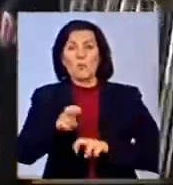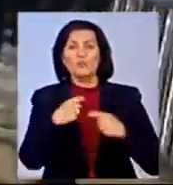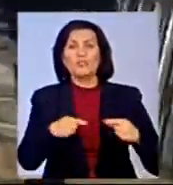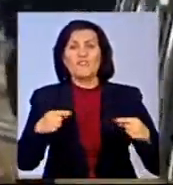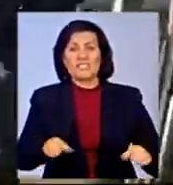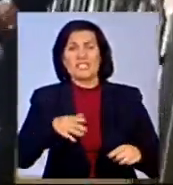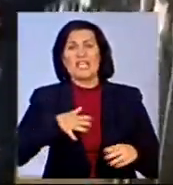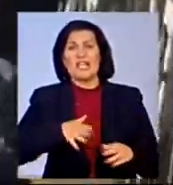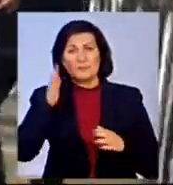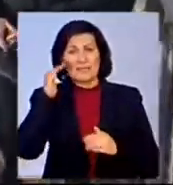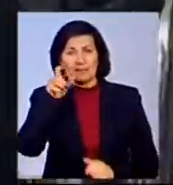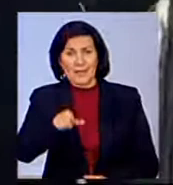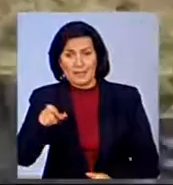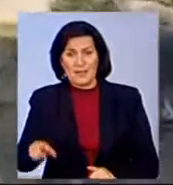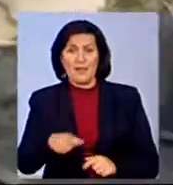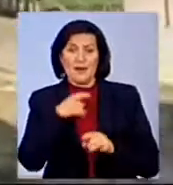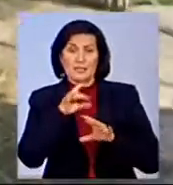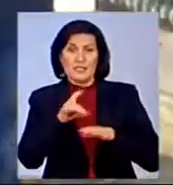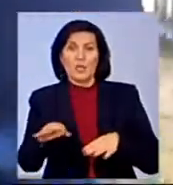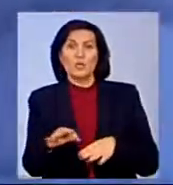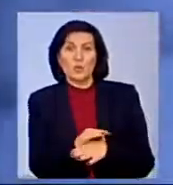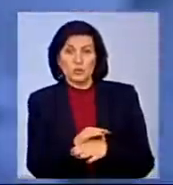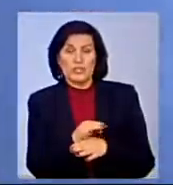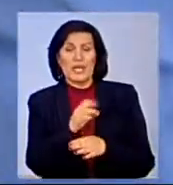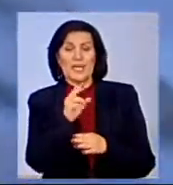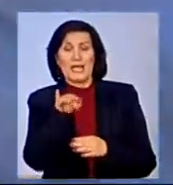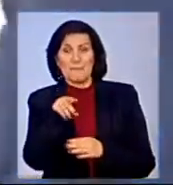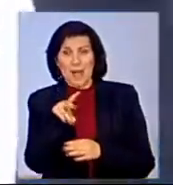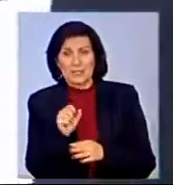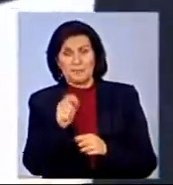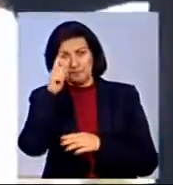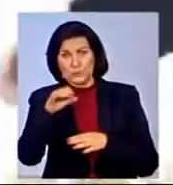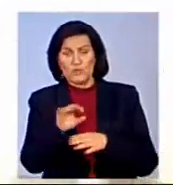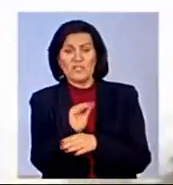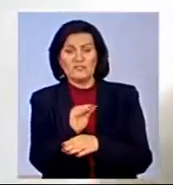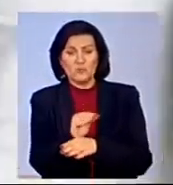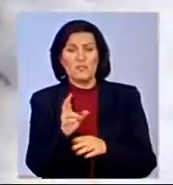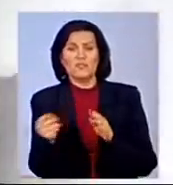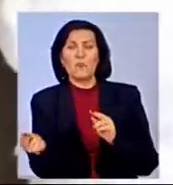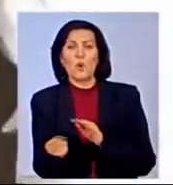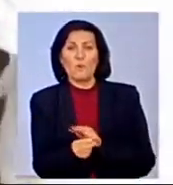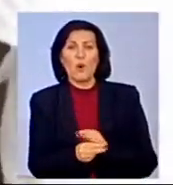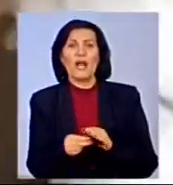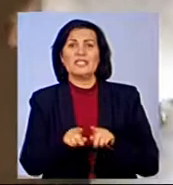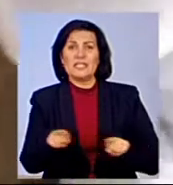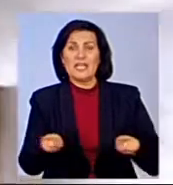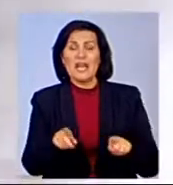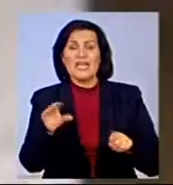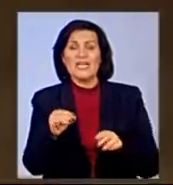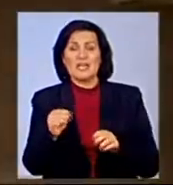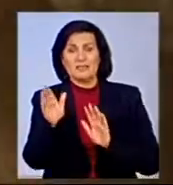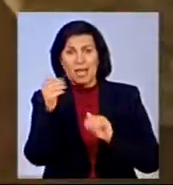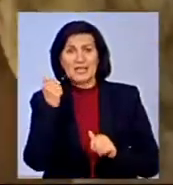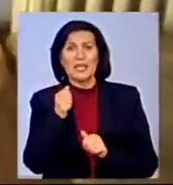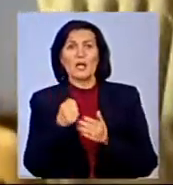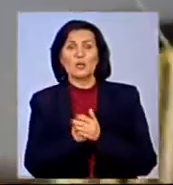інших кримських татар. Як розповіла дружина Нарімана Мамедімінова, чоловіка звинувачують у пропаганді та закликах до тероризму. За